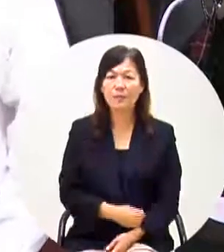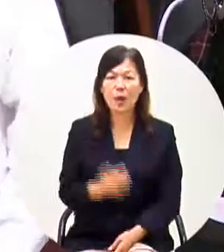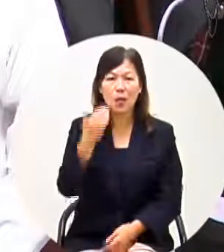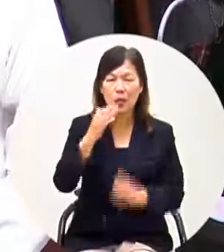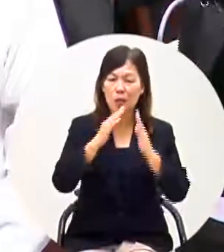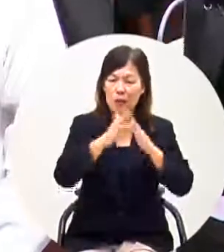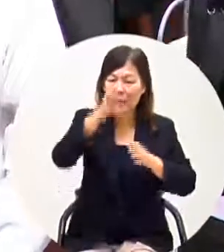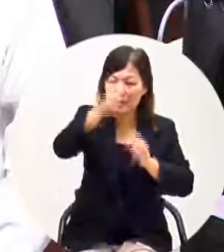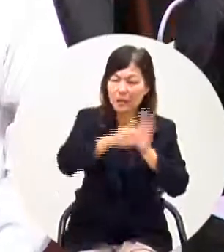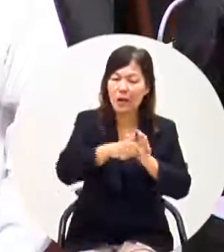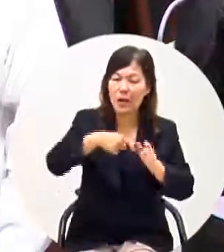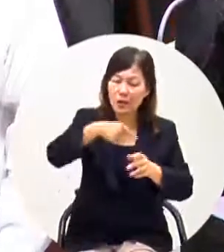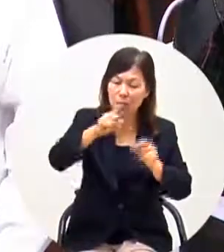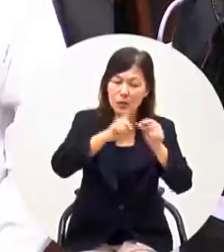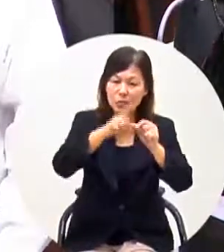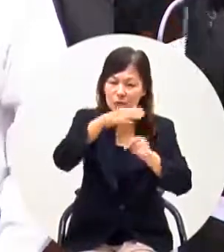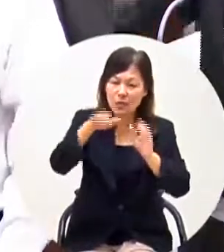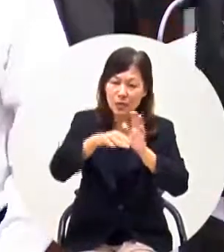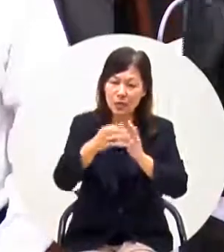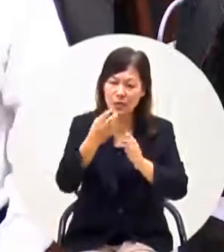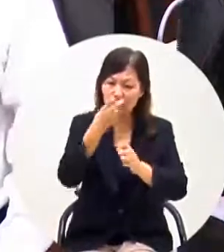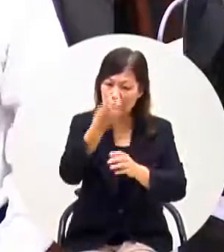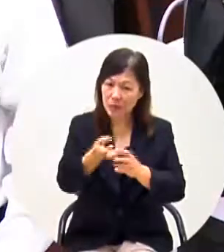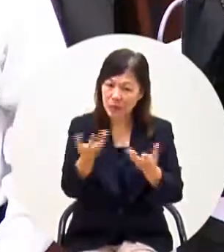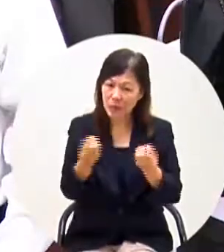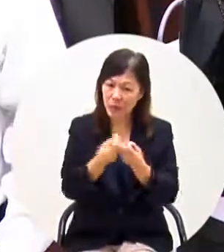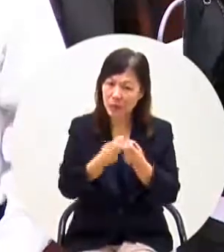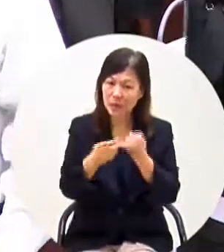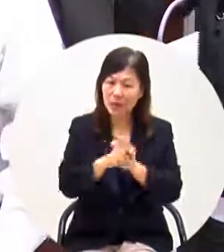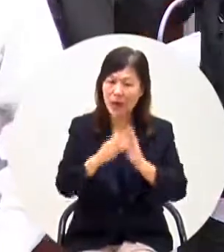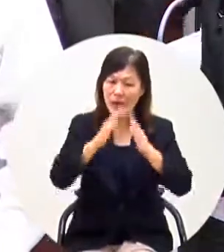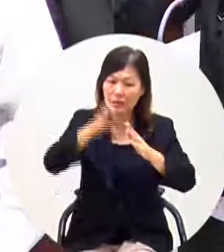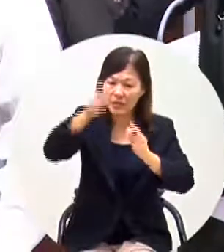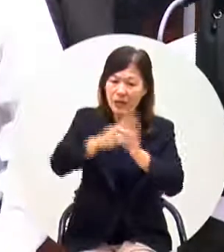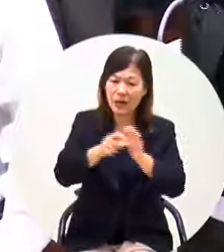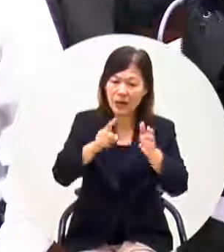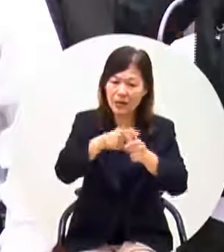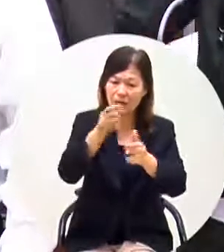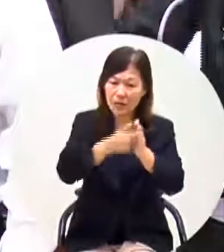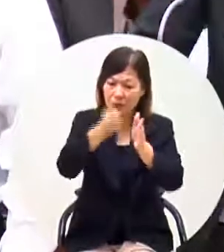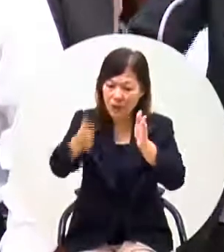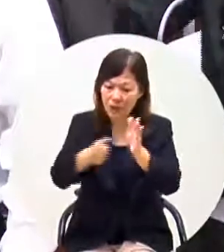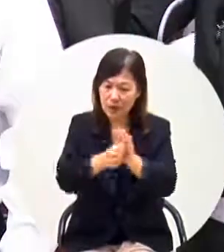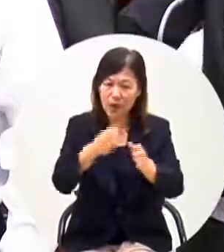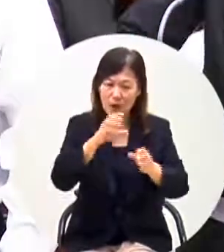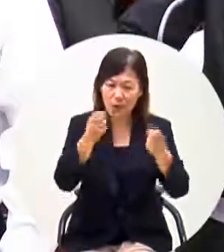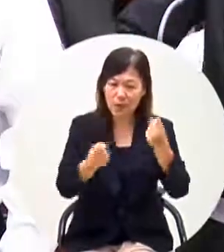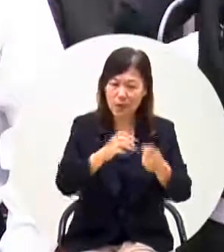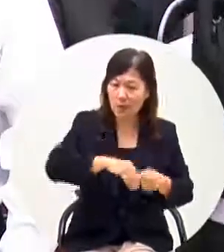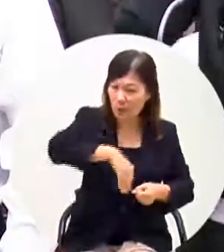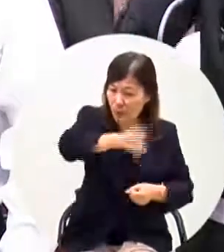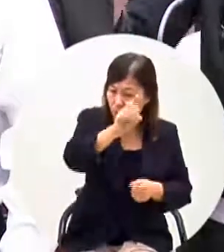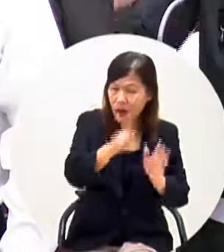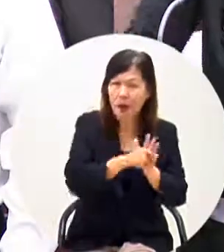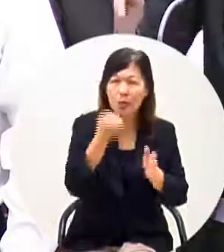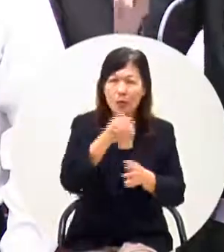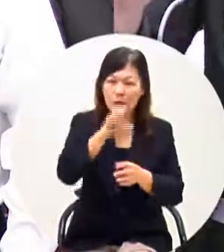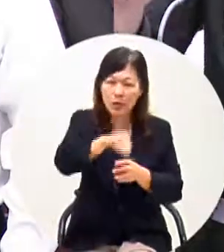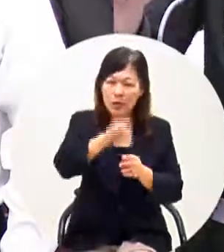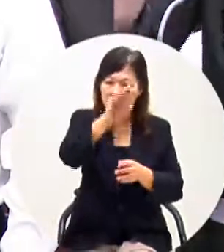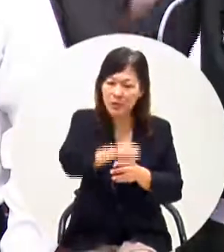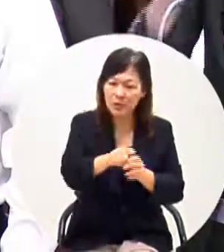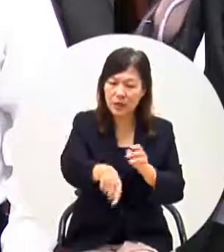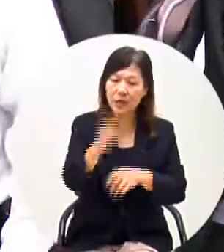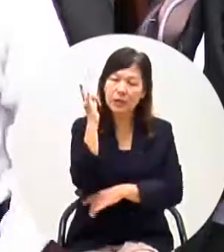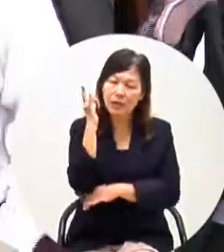的时候，应该是起定的先落车，公务车就开走了，是不是？那如果今天公务车就停在门口等市长，公务车自己本身